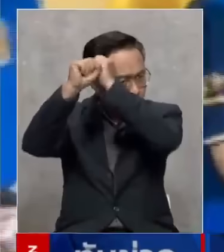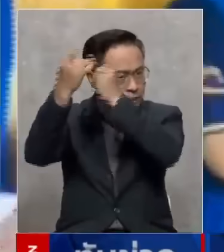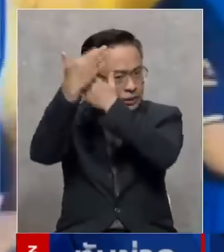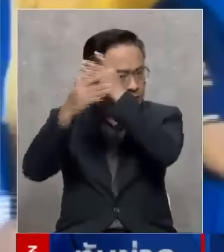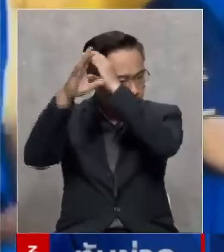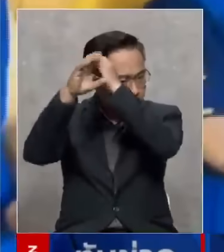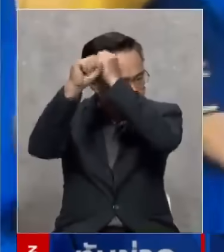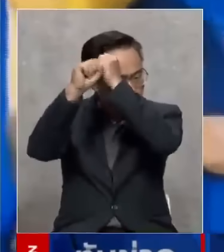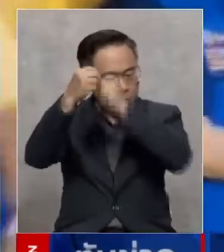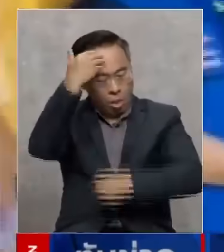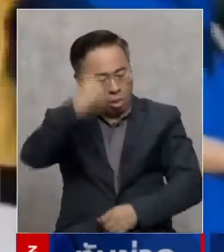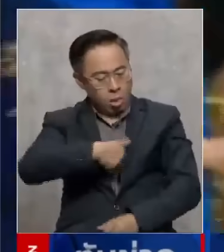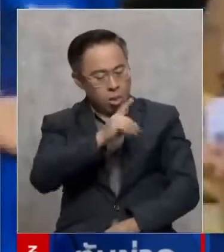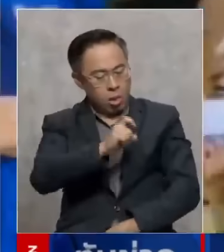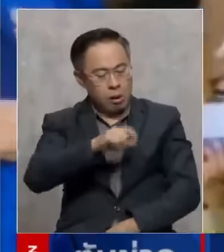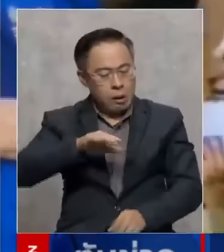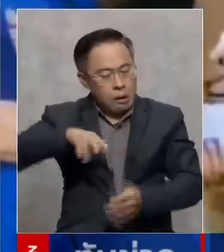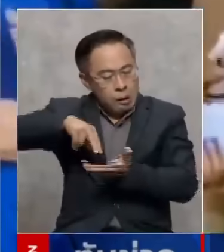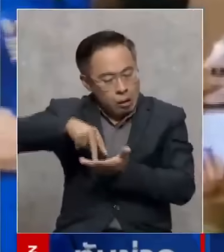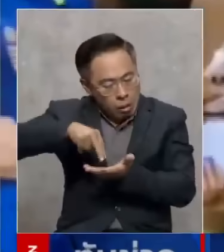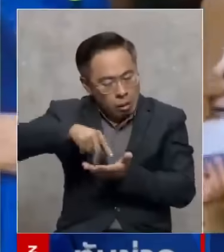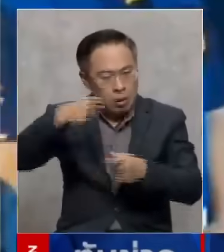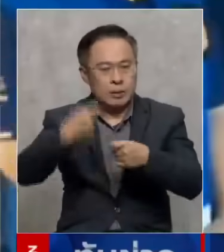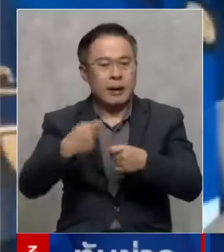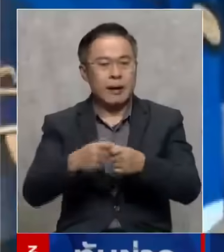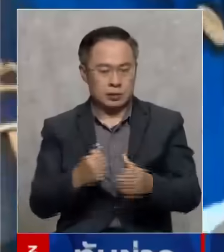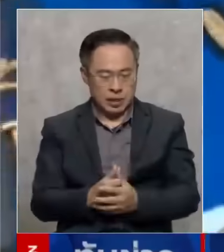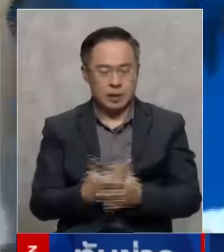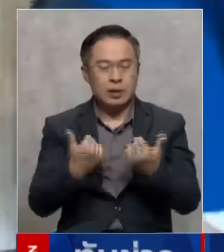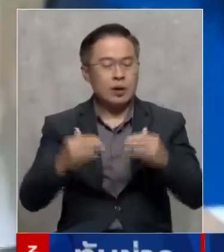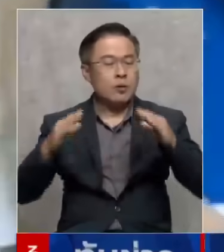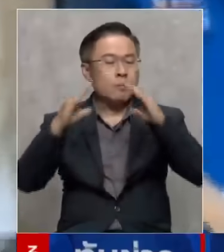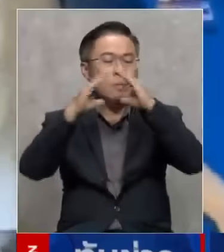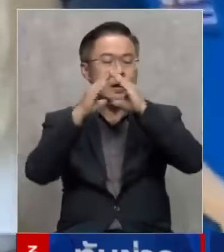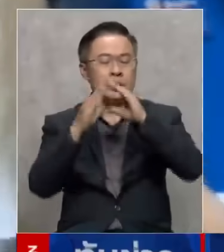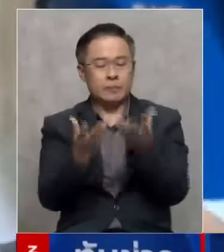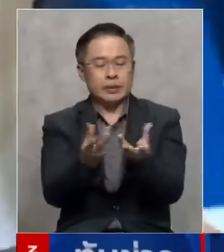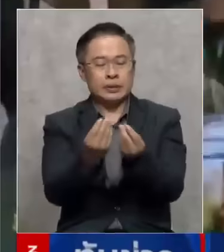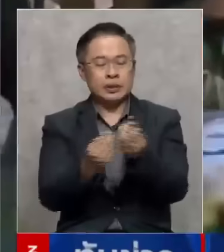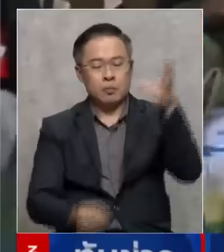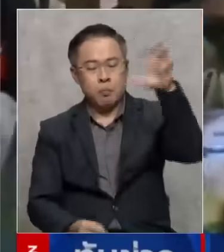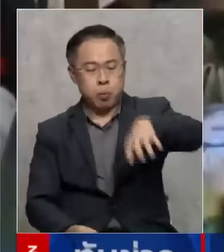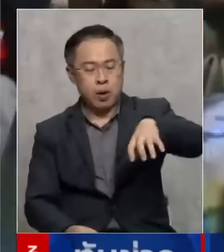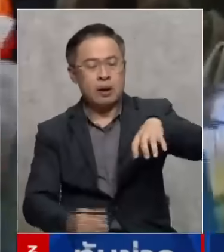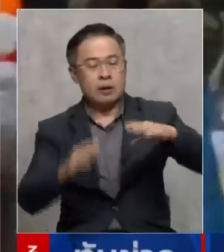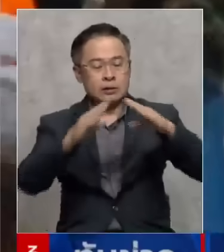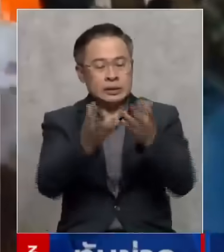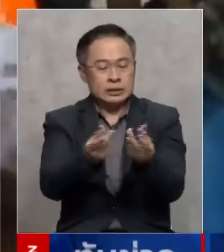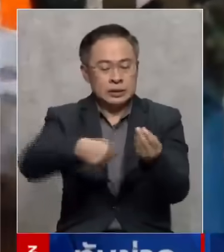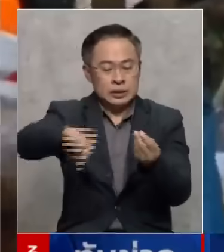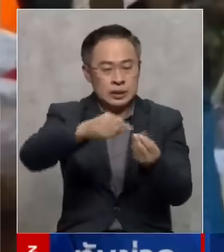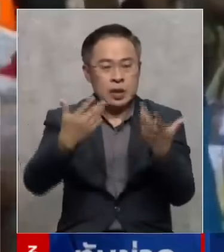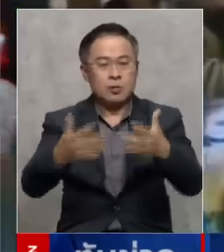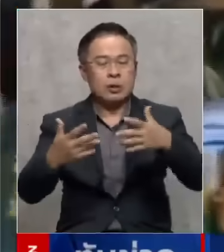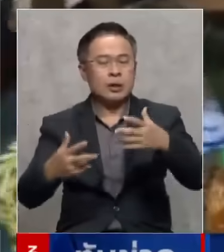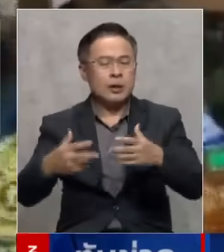อยู่อย่างยากลำบากนะครับมีบ้านหลังเล็กๆอยู่ทางด้านหลังอ่างเก็บน้ำในพื้นที่การอาศัยของพี่ชายคนโตเนี่ย